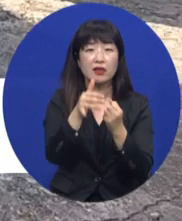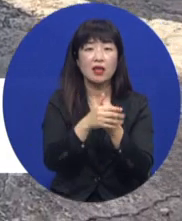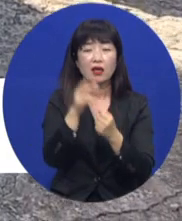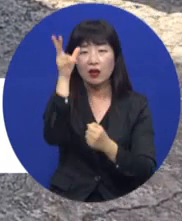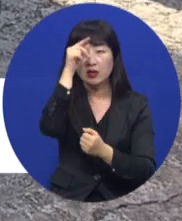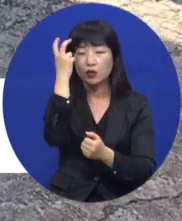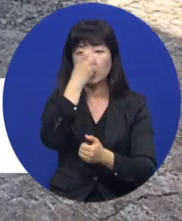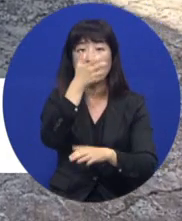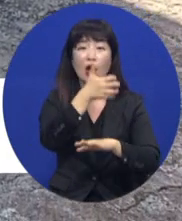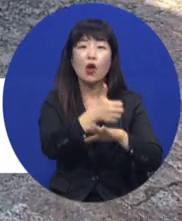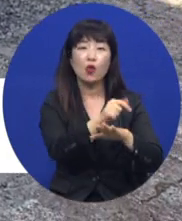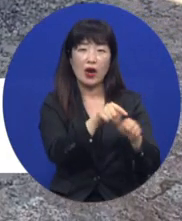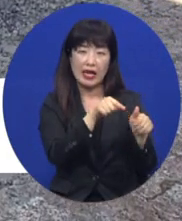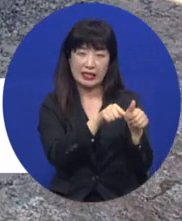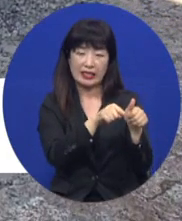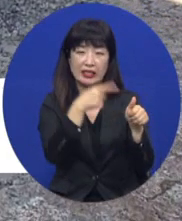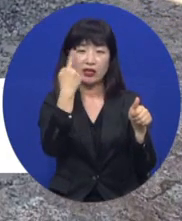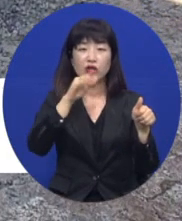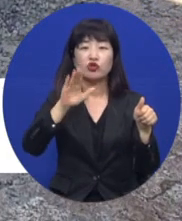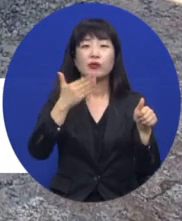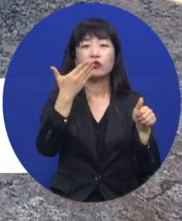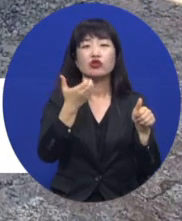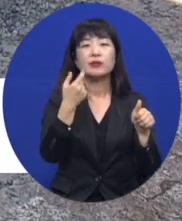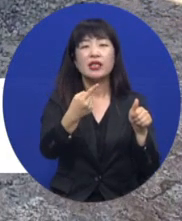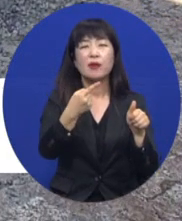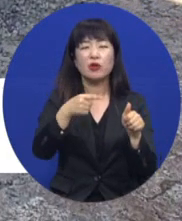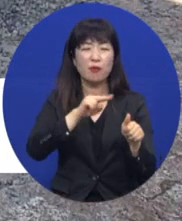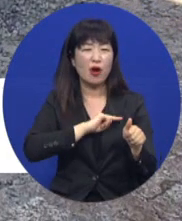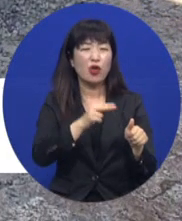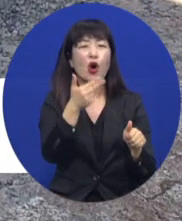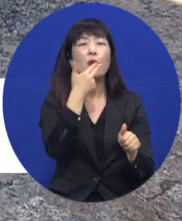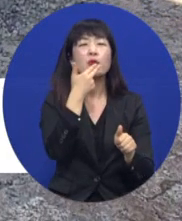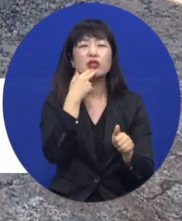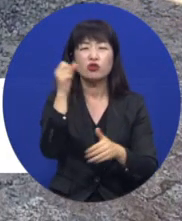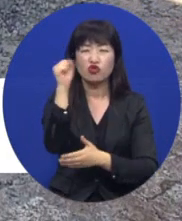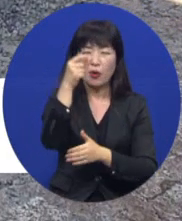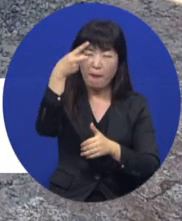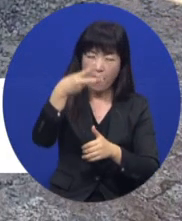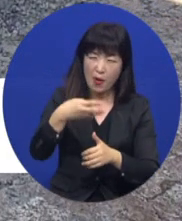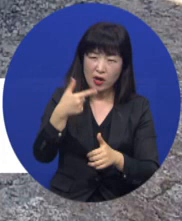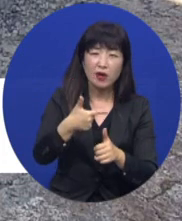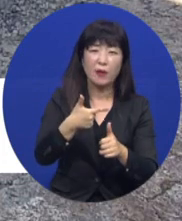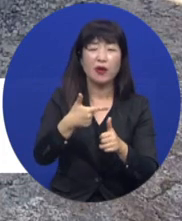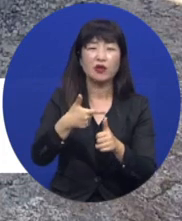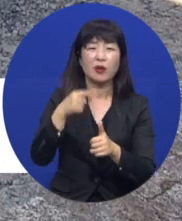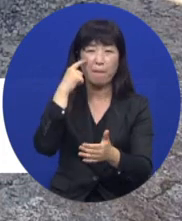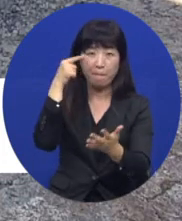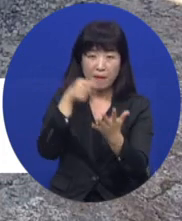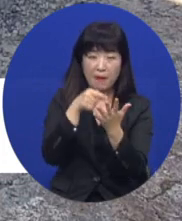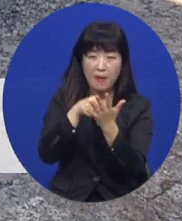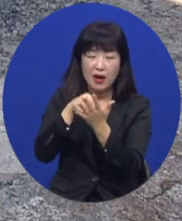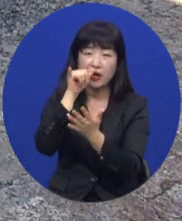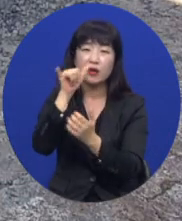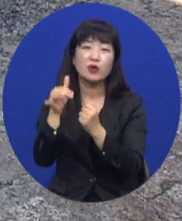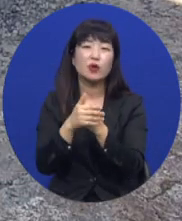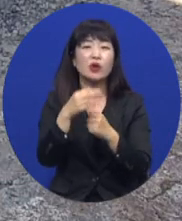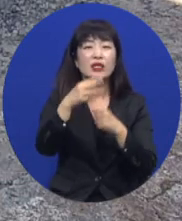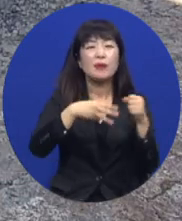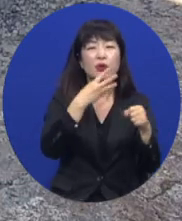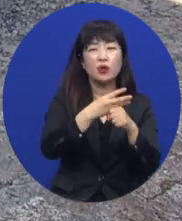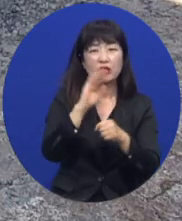경찰 조사 결과 a 씨는 1991년 부터 무면허 운전으로 6차례 적발됐고 최근 3년 동안에도